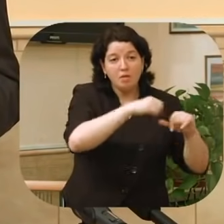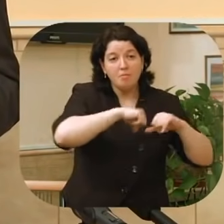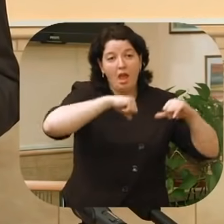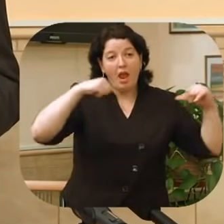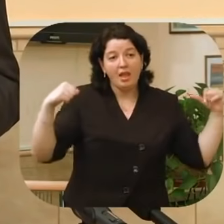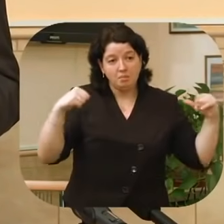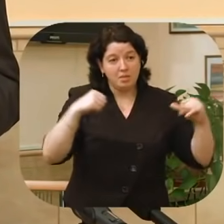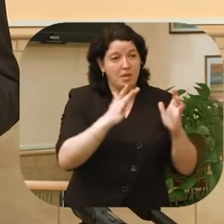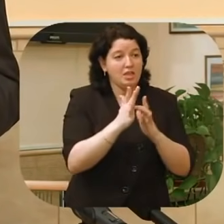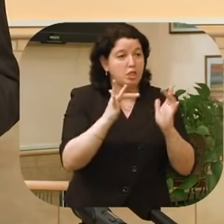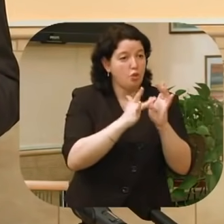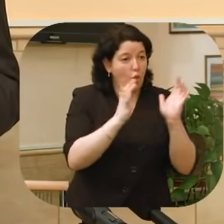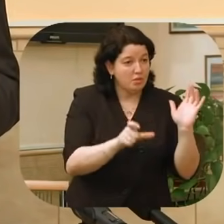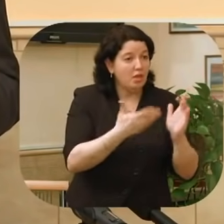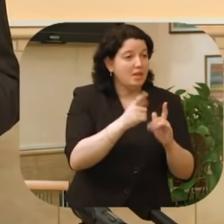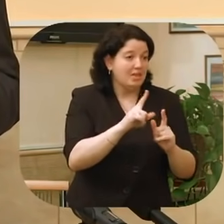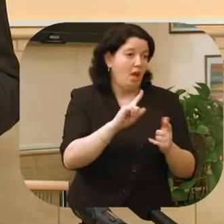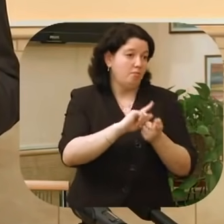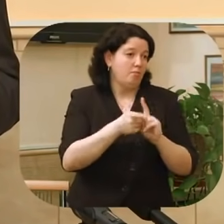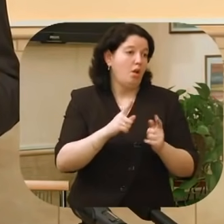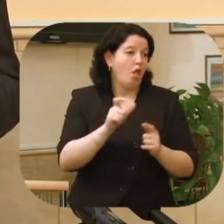Христос за людей.